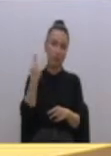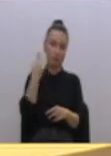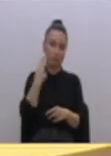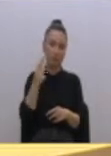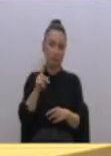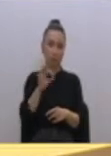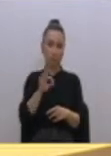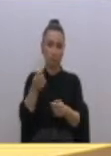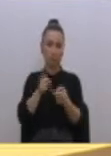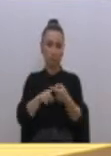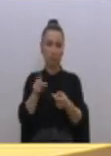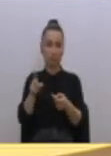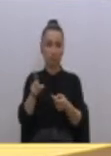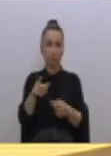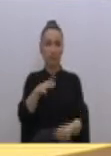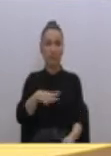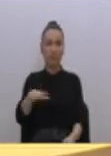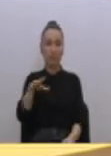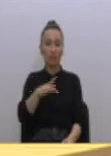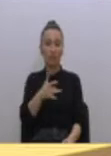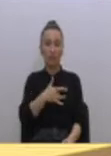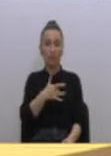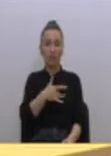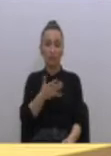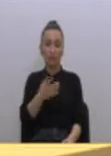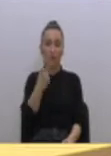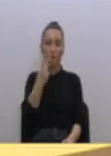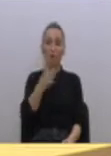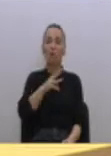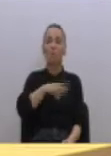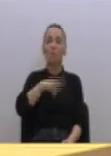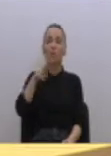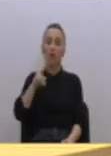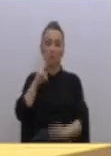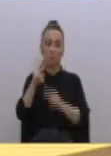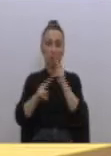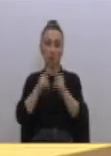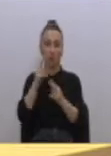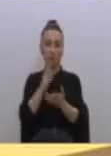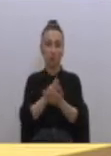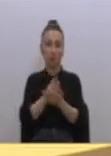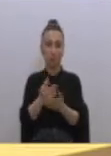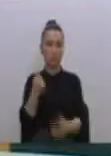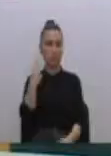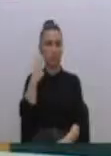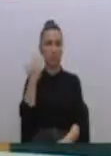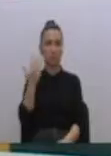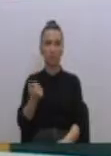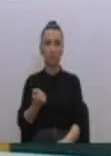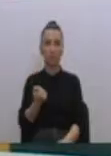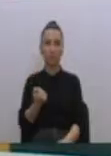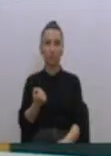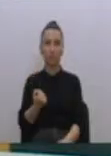ინტერაოს სახით. და საქართველოს დაახლოებით 2 მილიარდამდე პრეტენზია აქვს.